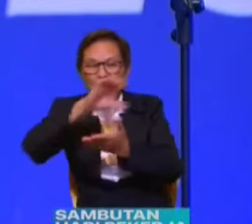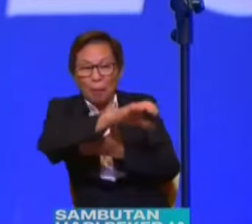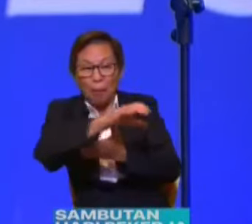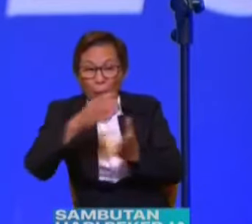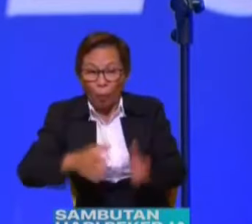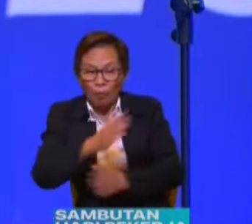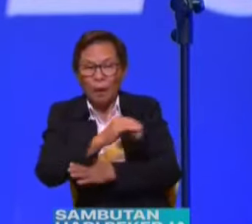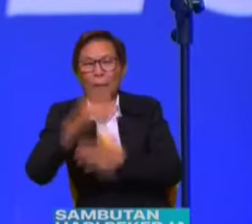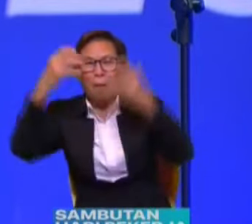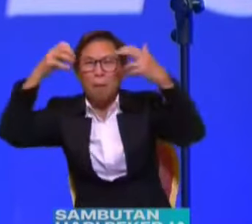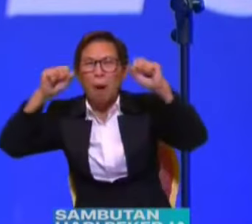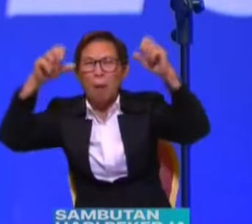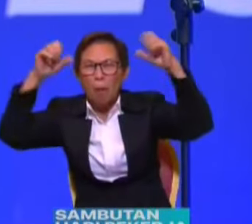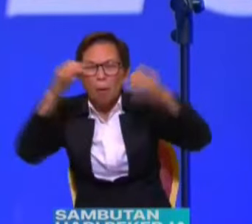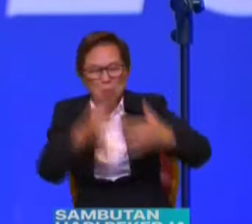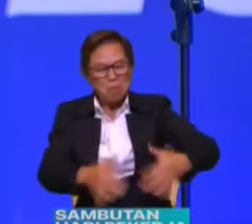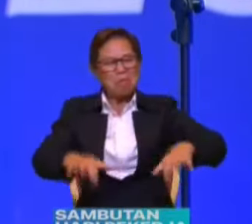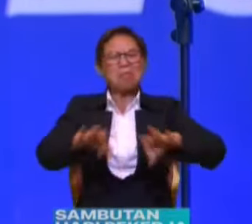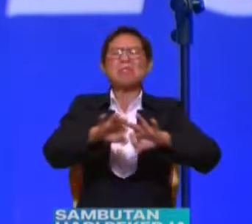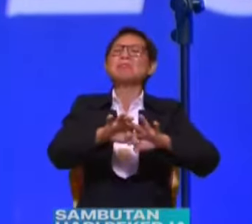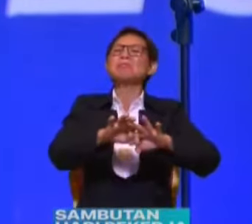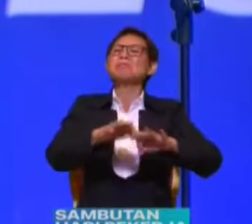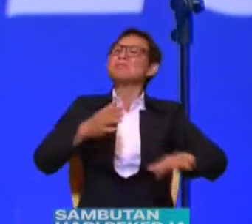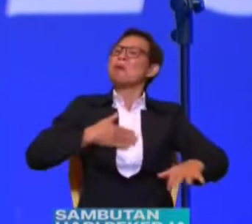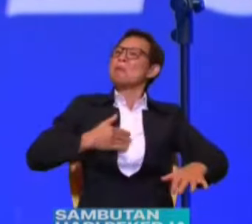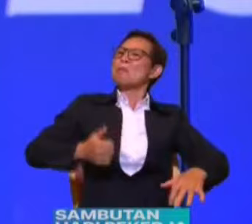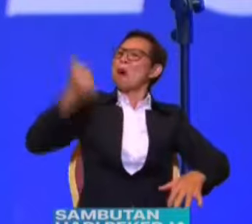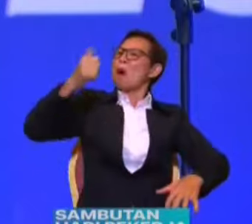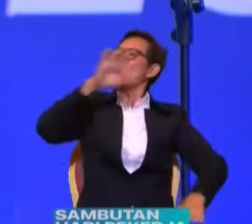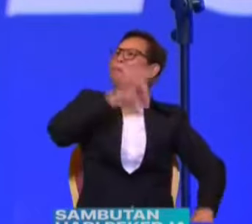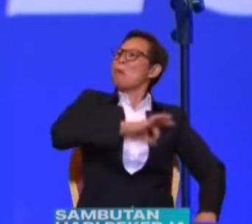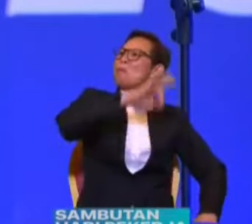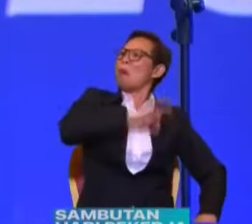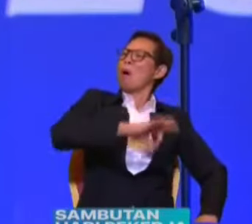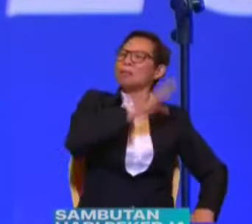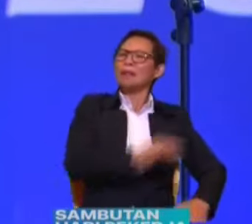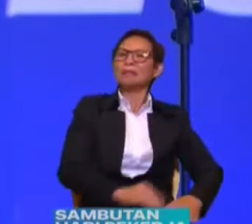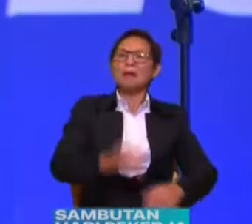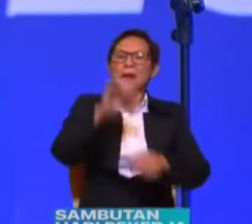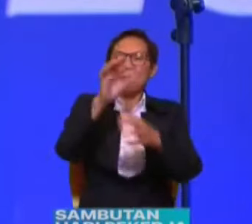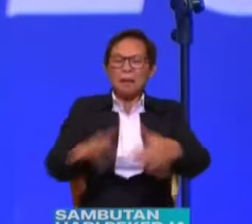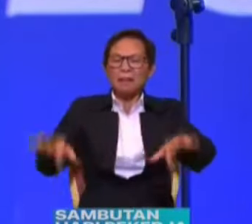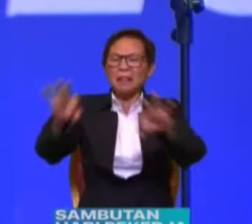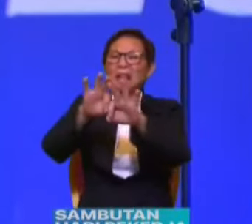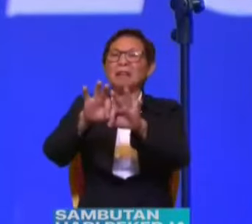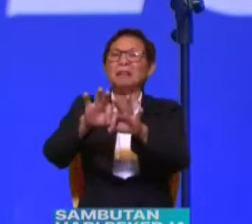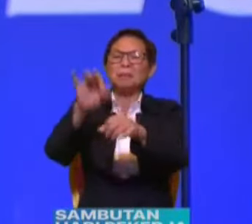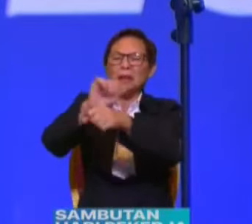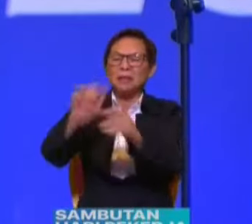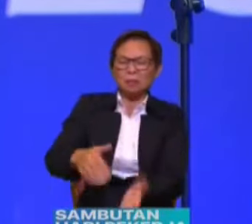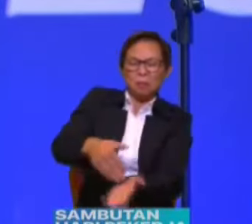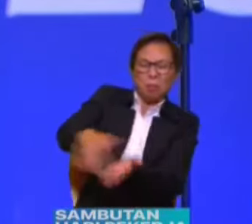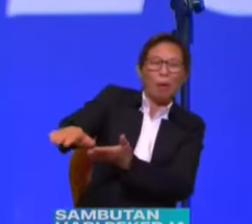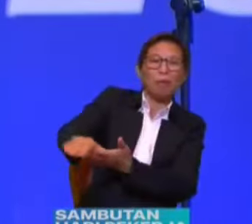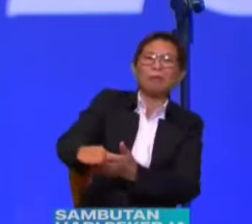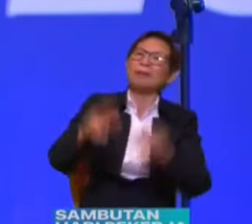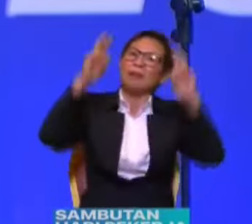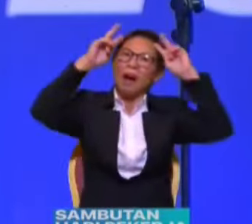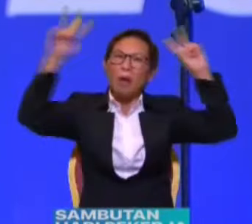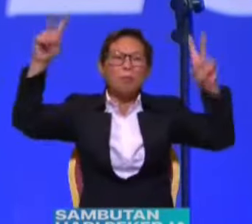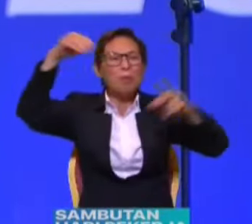majikan itu terlalu mementingkan keuntungan sehingga mengenepikan kepentingan pekerja, maka tidak akan ada harmoni dalam